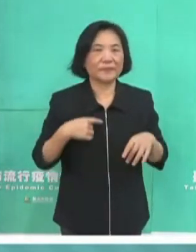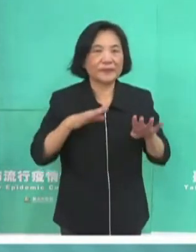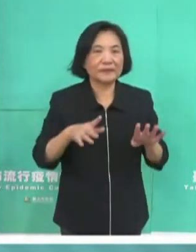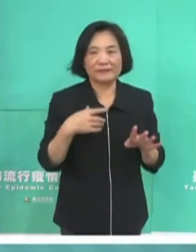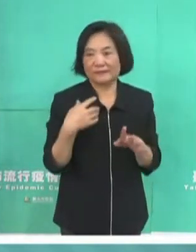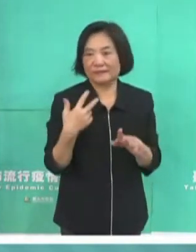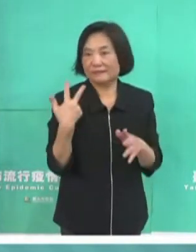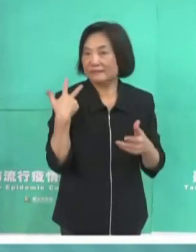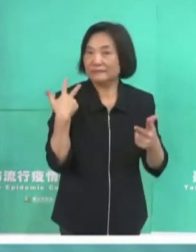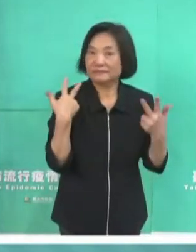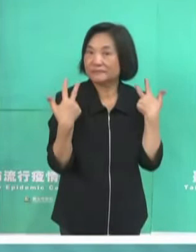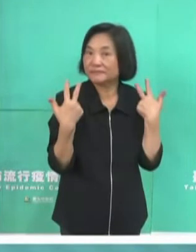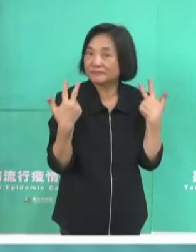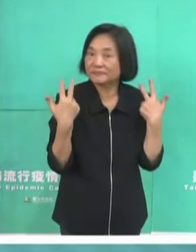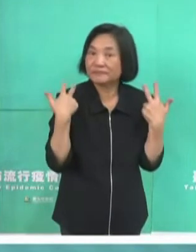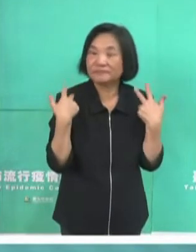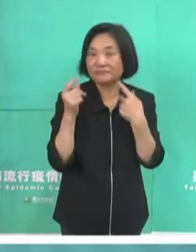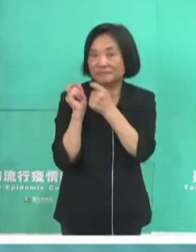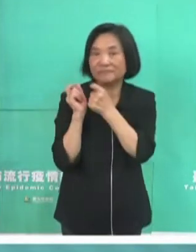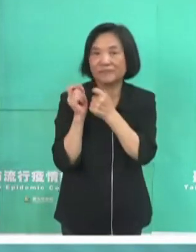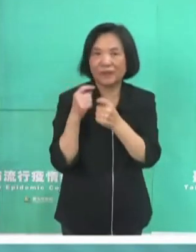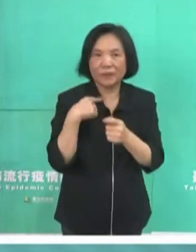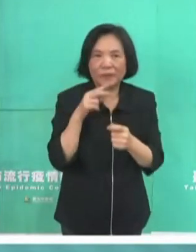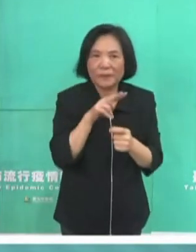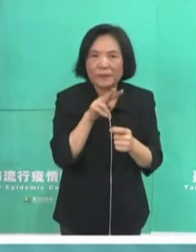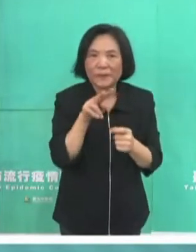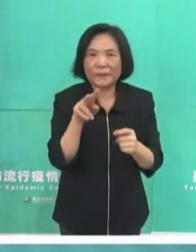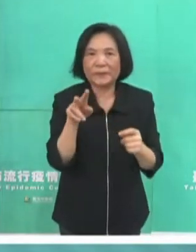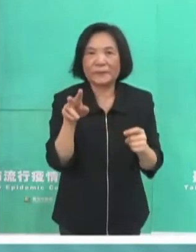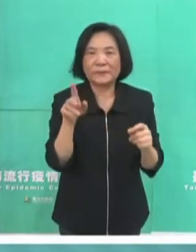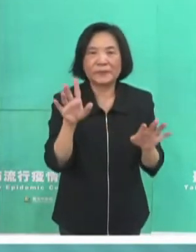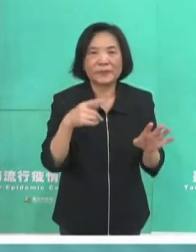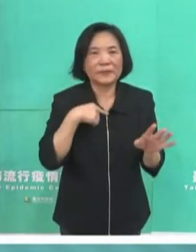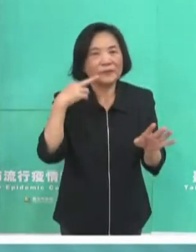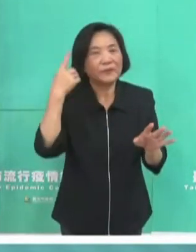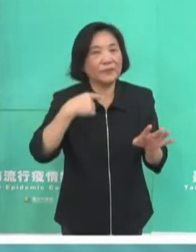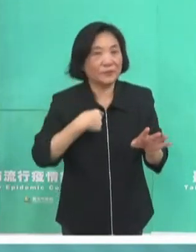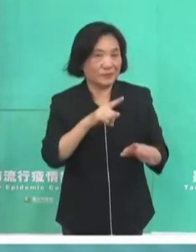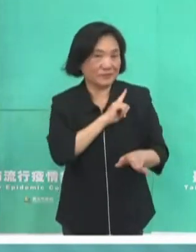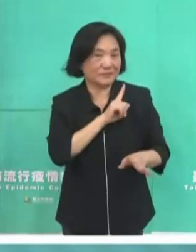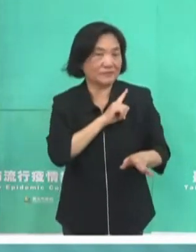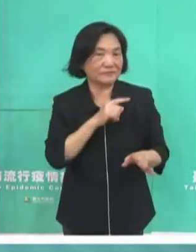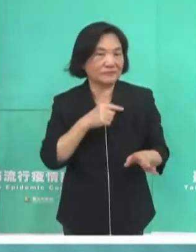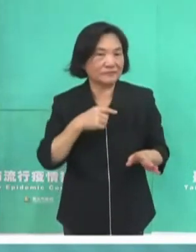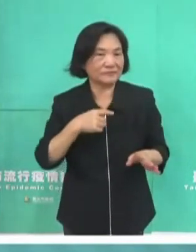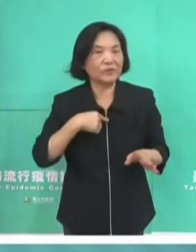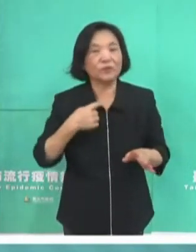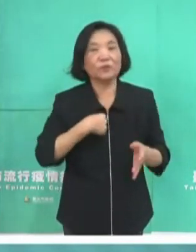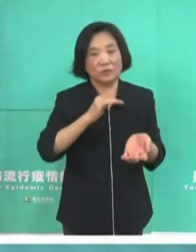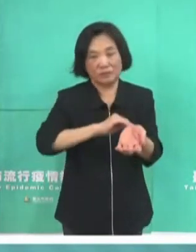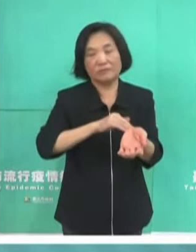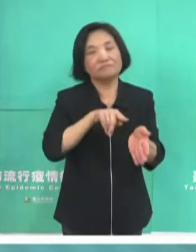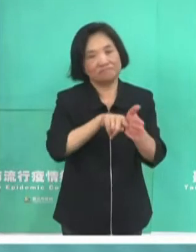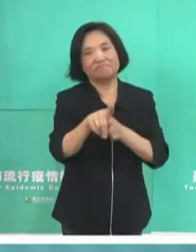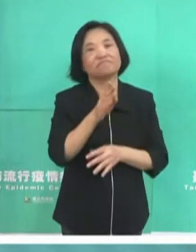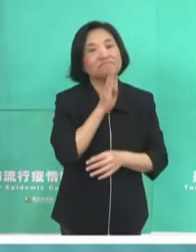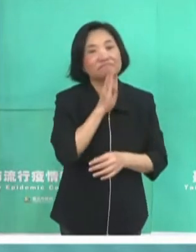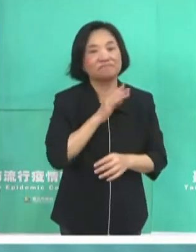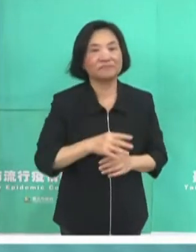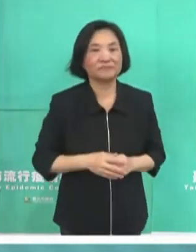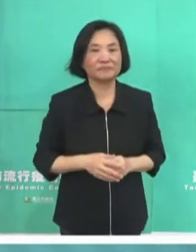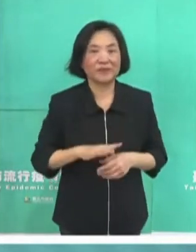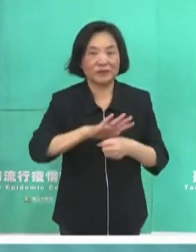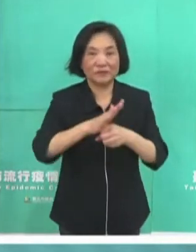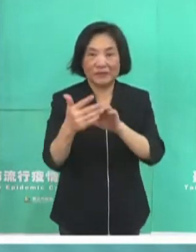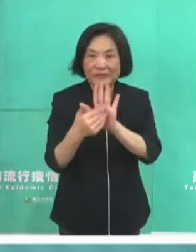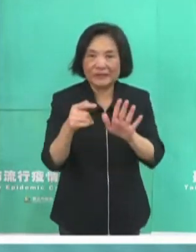从这几个礼拜，你知道哦，大概相当清楚了。我还是我想我是医学专家了哈，我这个防疫